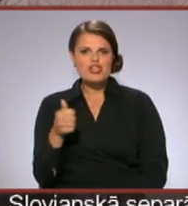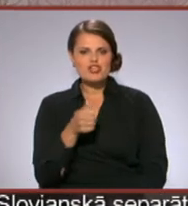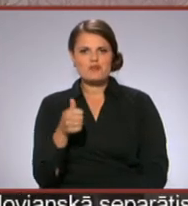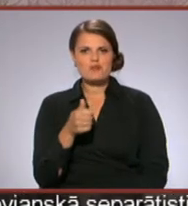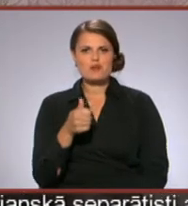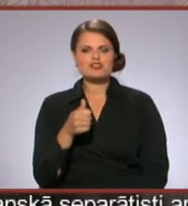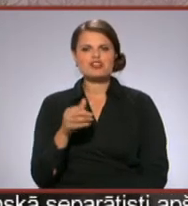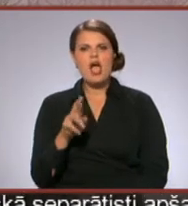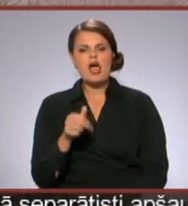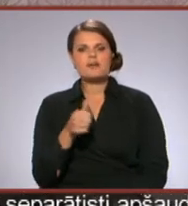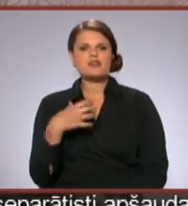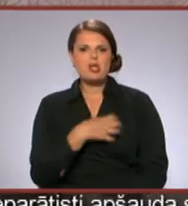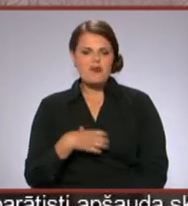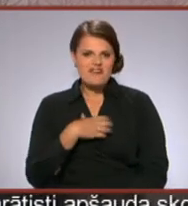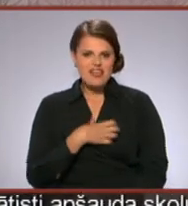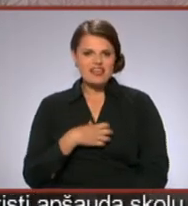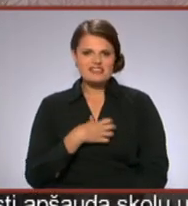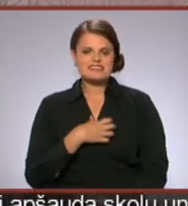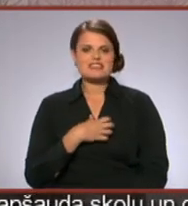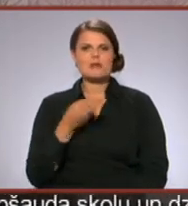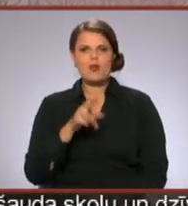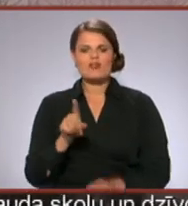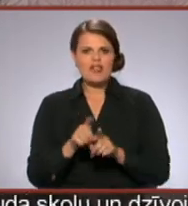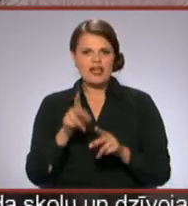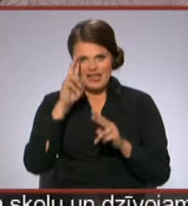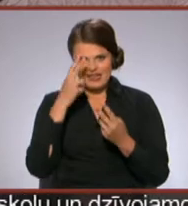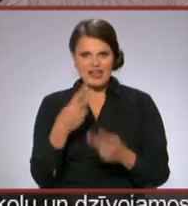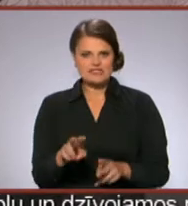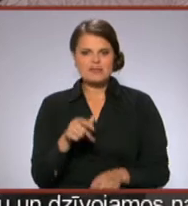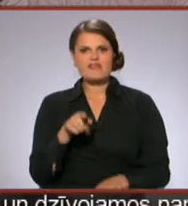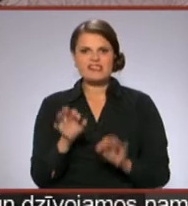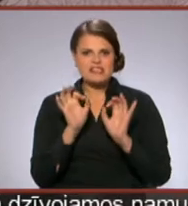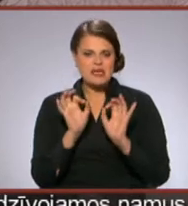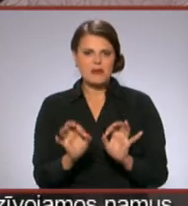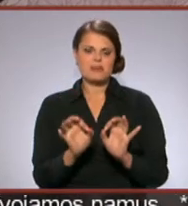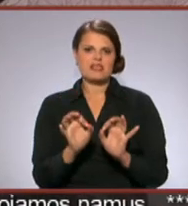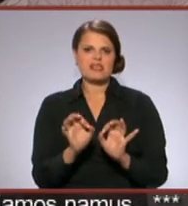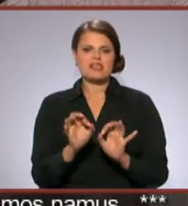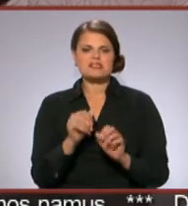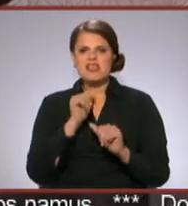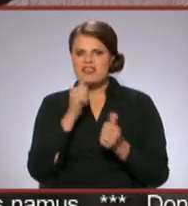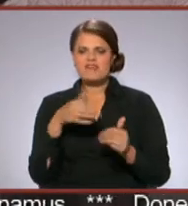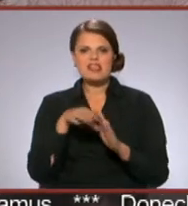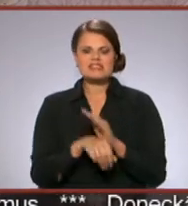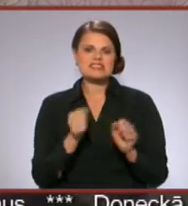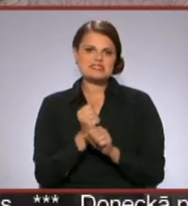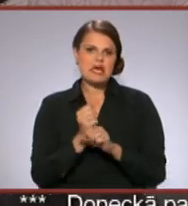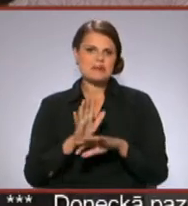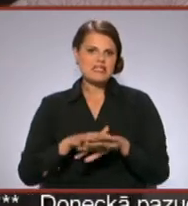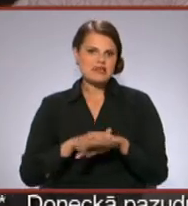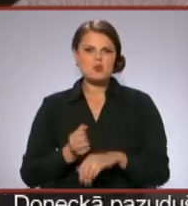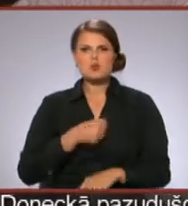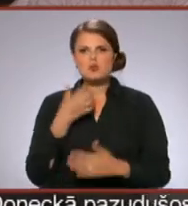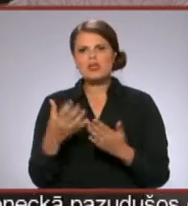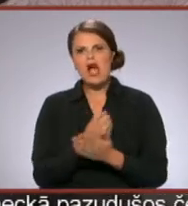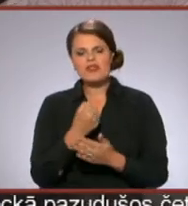īpaši ar īpašām vajadzībām, un arī nesaprasti, jo viņiem īsti, viņus grūti iesaistīties darba tirgu, grūti